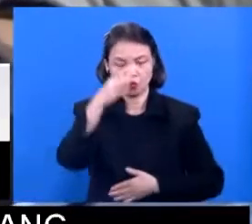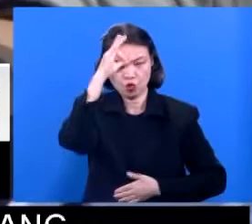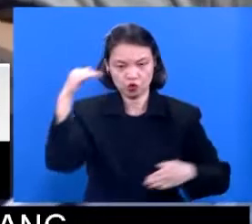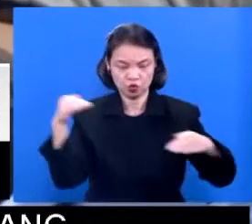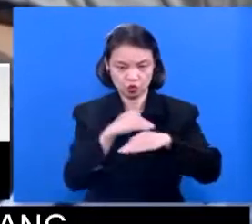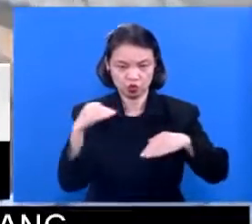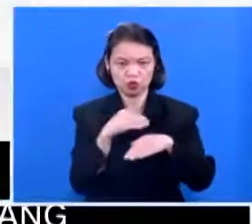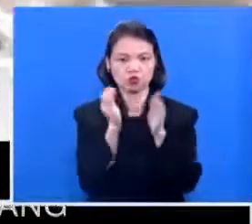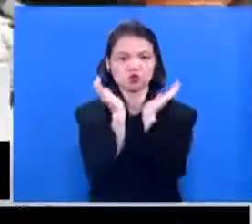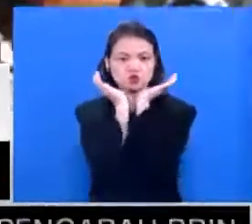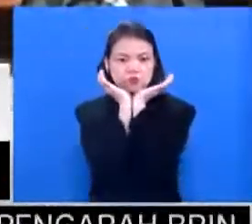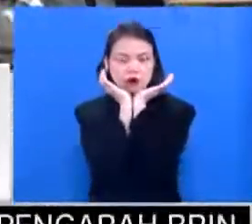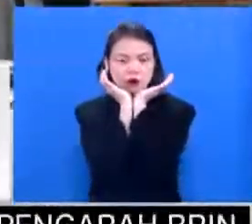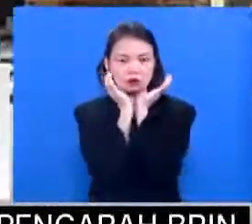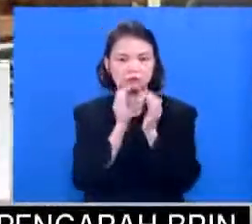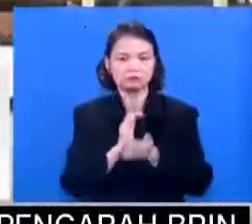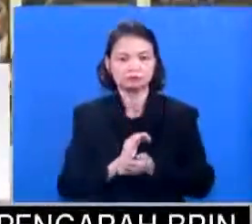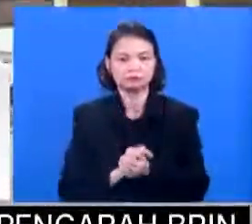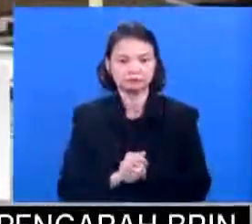Subang.